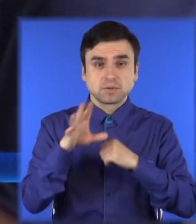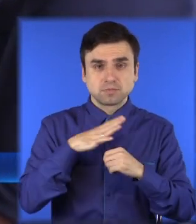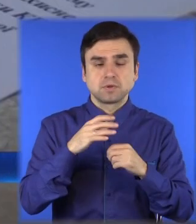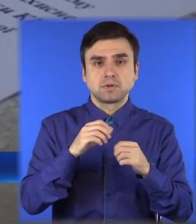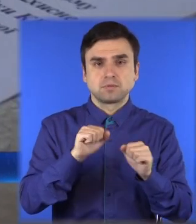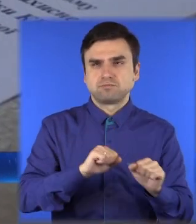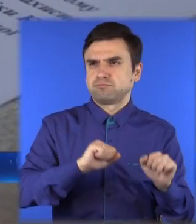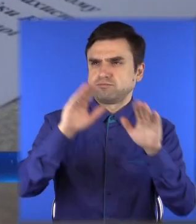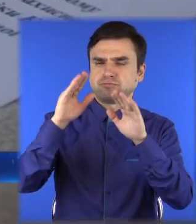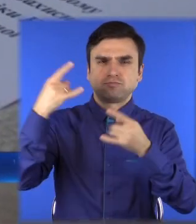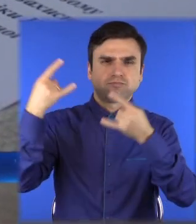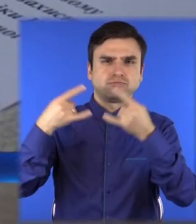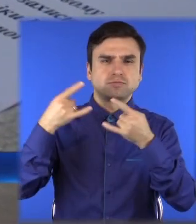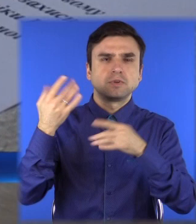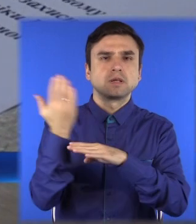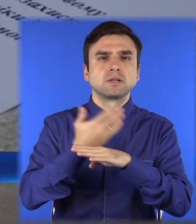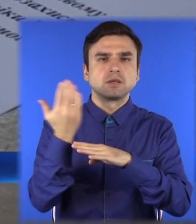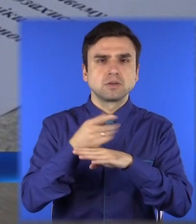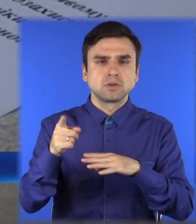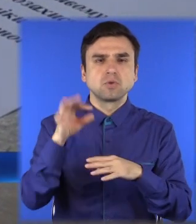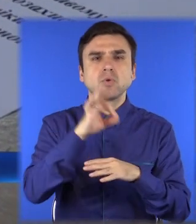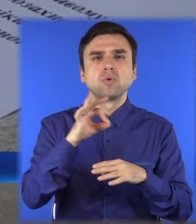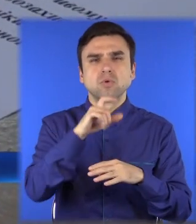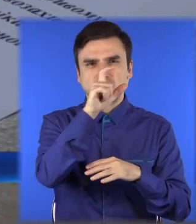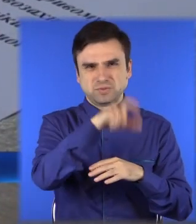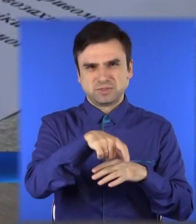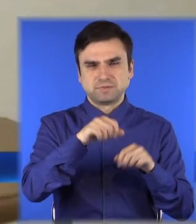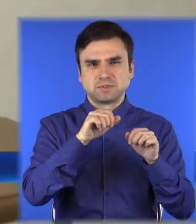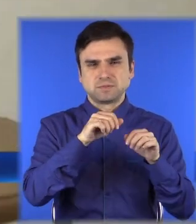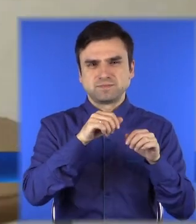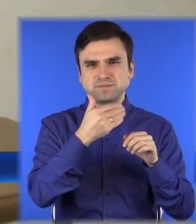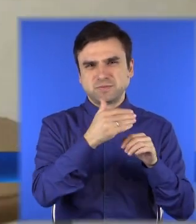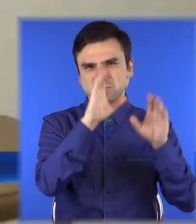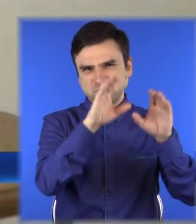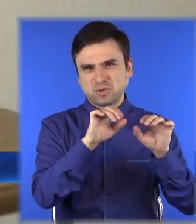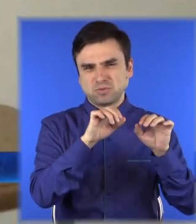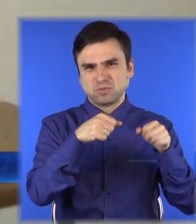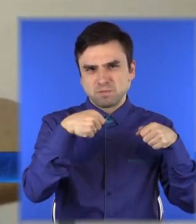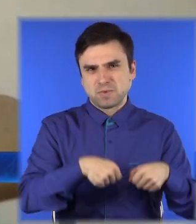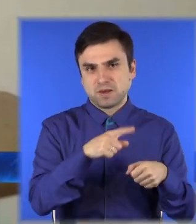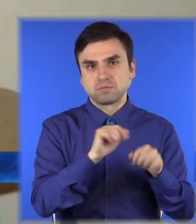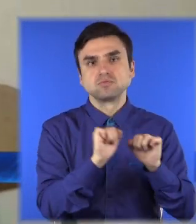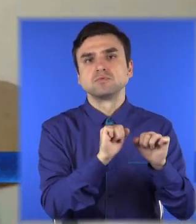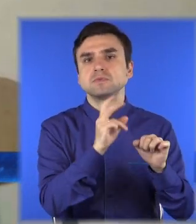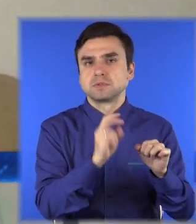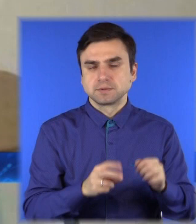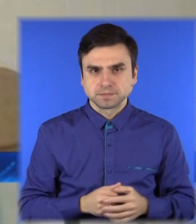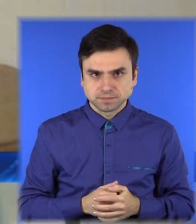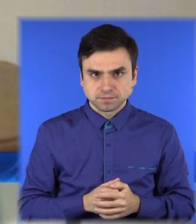з цьогорічного фестивалю DocuDays.ua. Всього семінару відвідали до півсотні людей. Нагадаю,